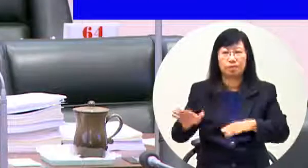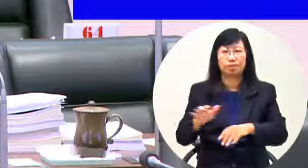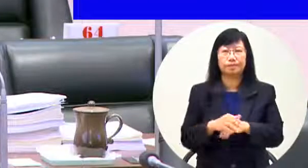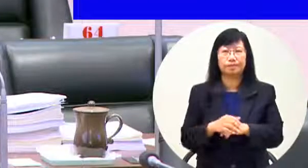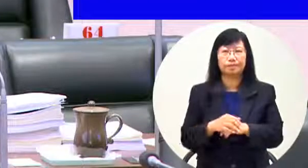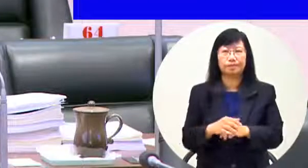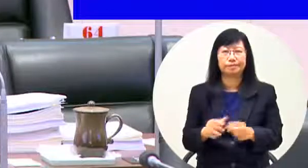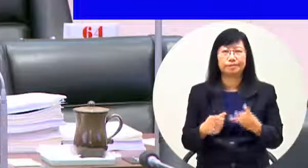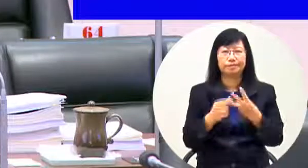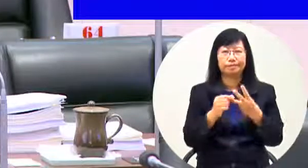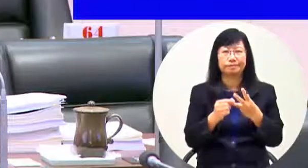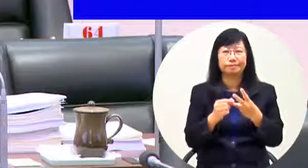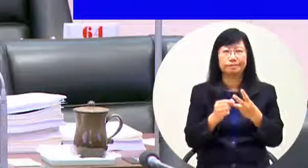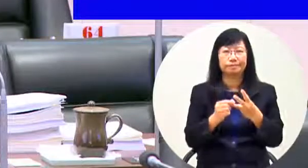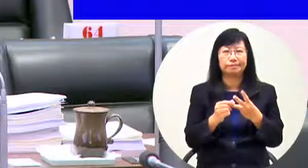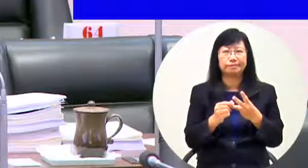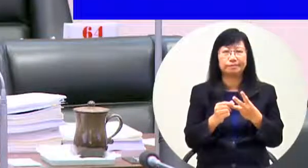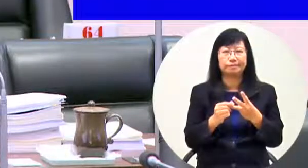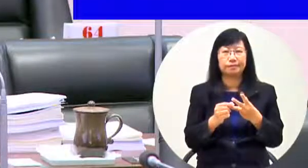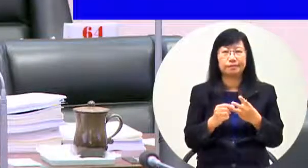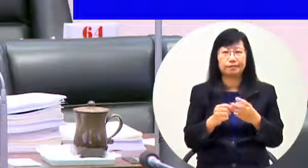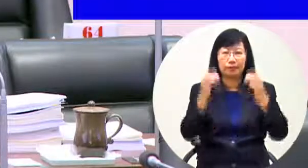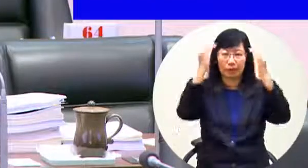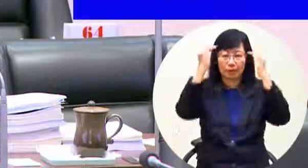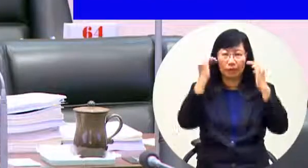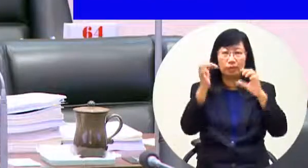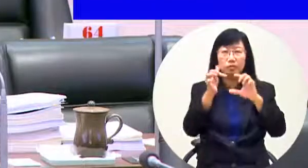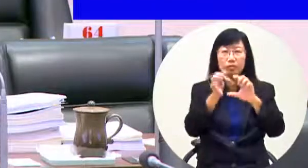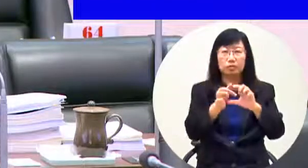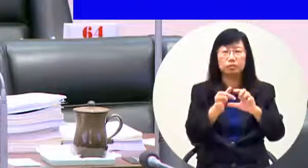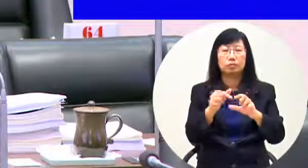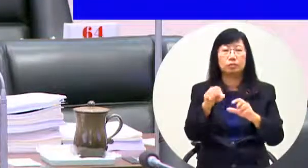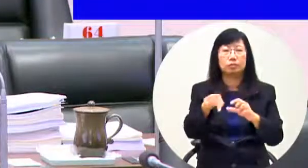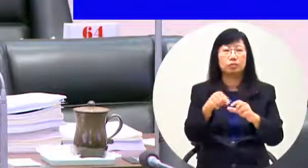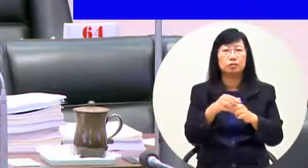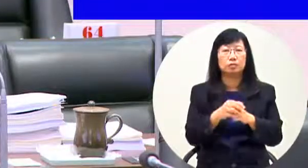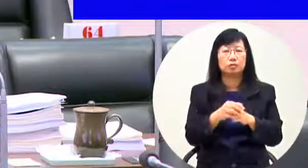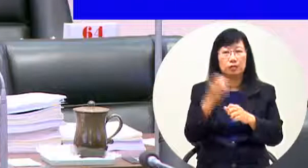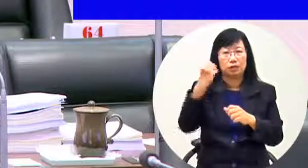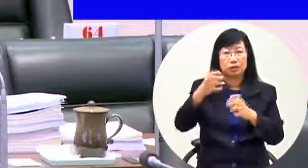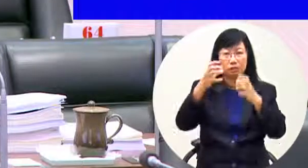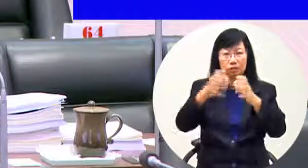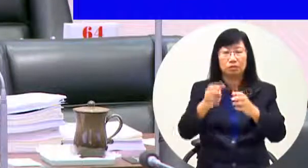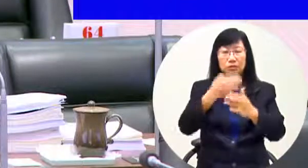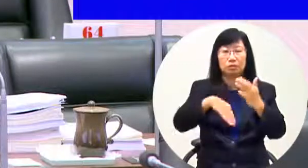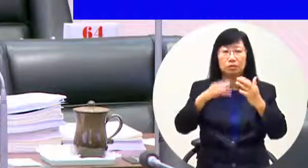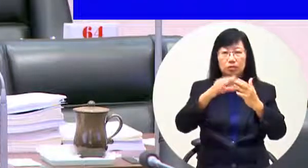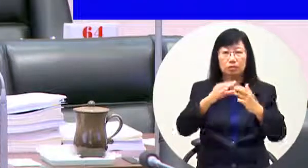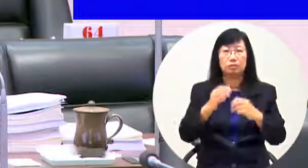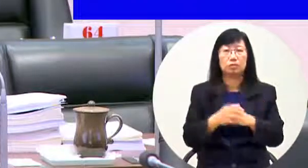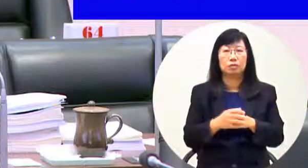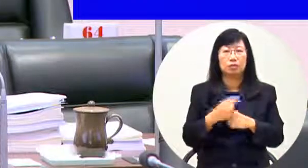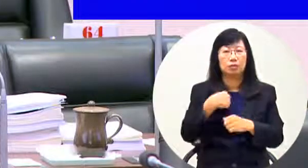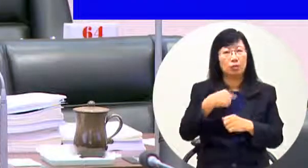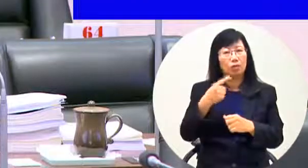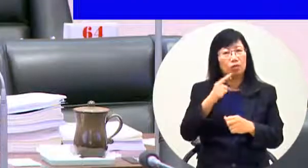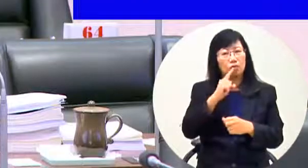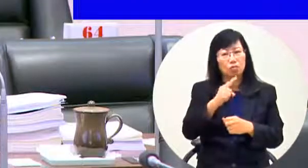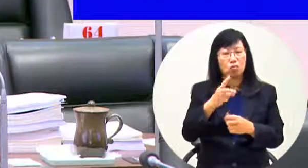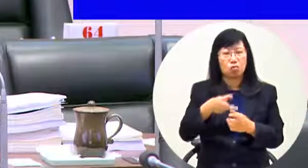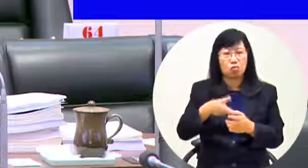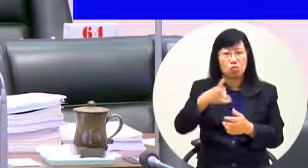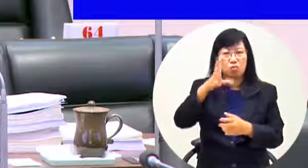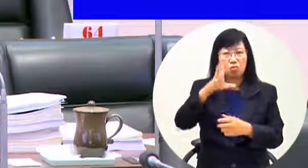南市清风国小新设学校案，我已经一而再再而三的讲了，南市